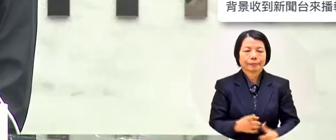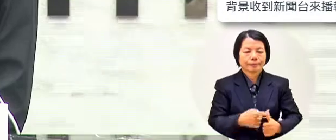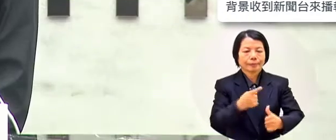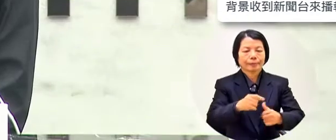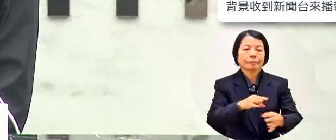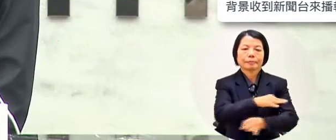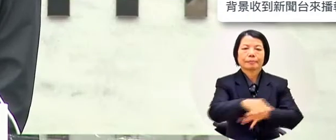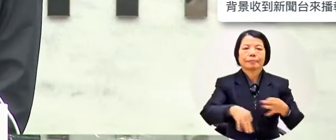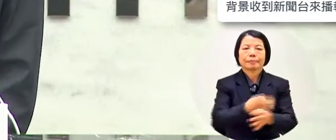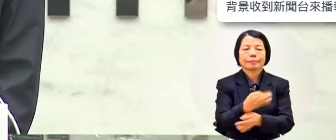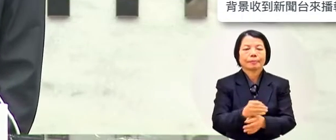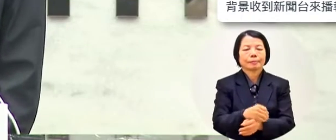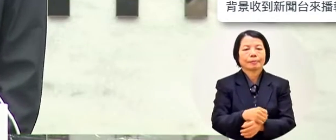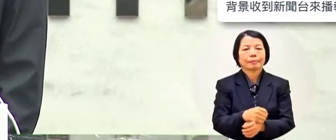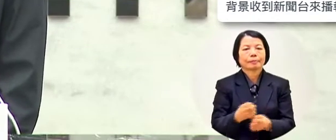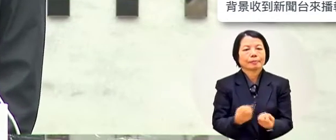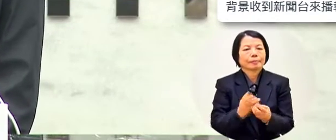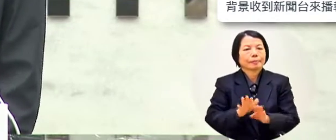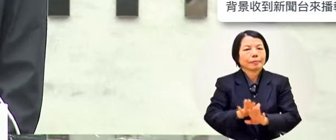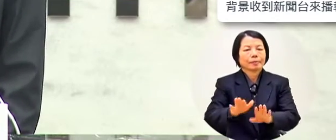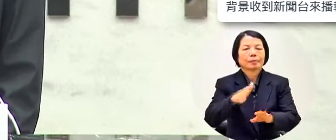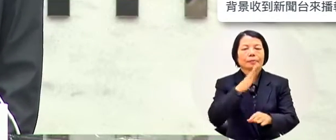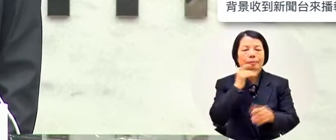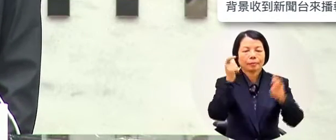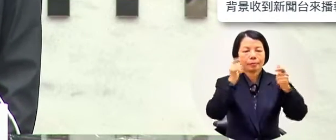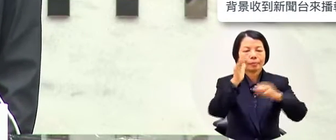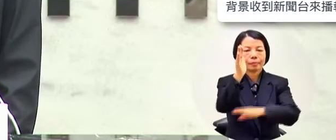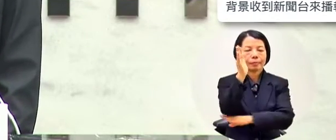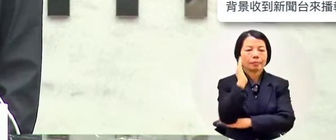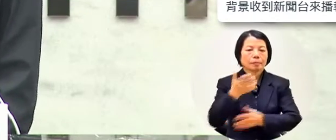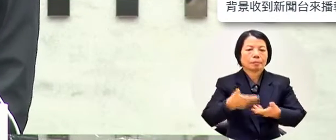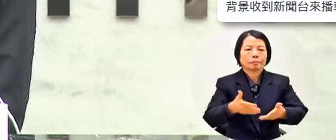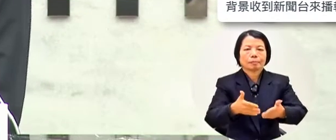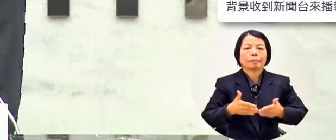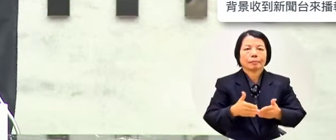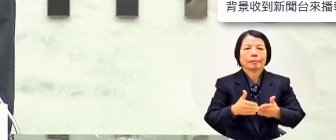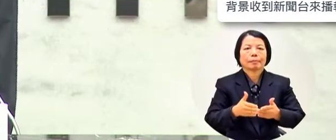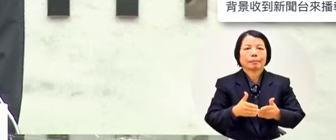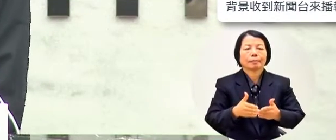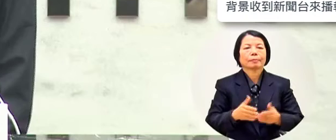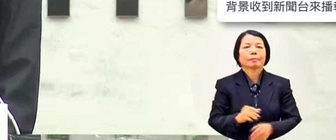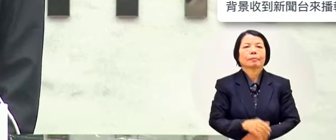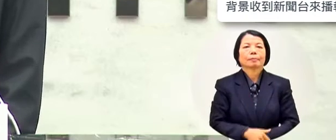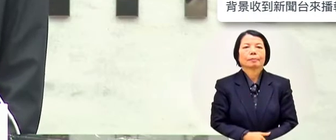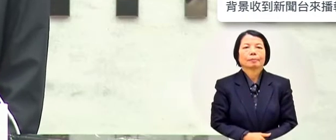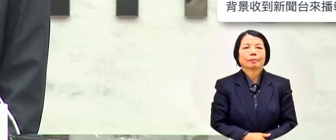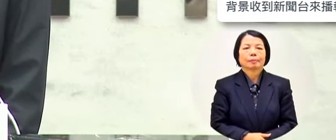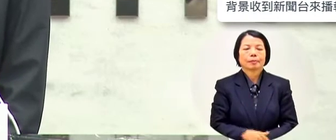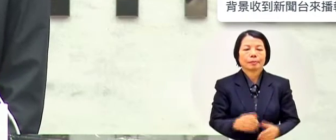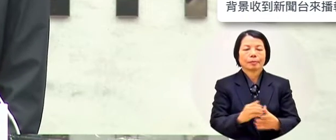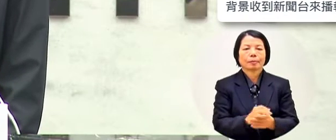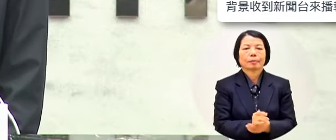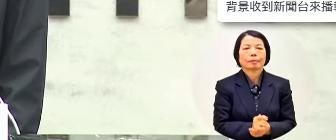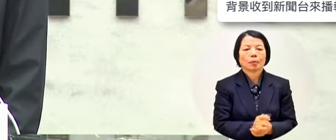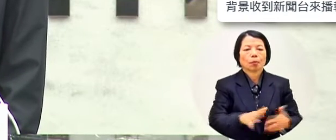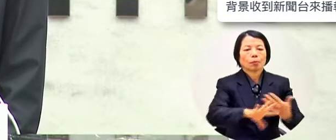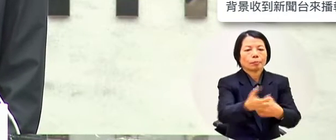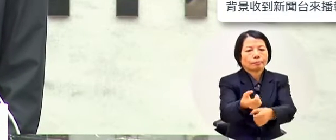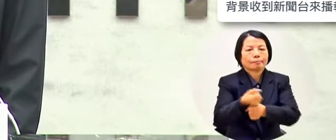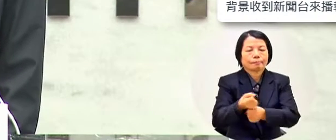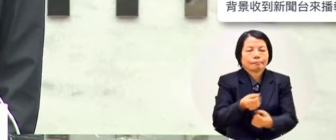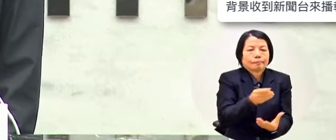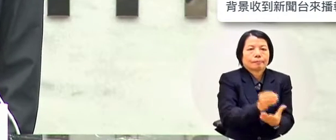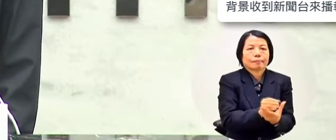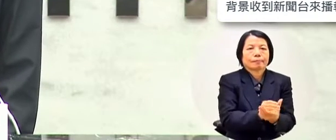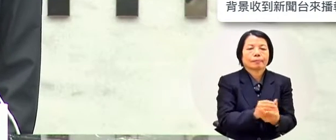展是我们现在市府团队最重要的工作，招商引资带进实际的